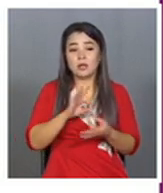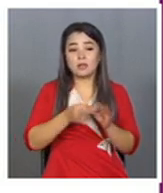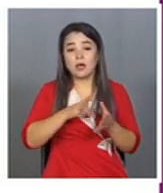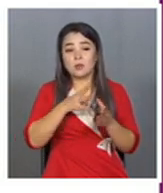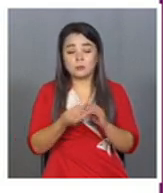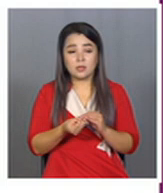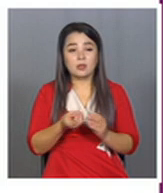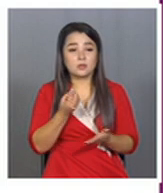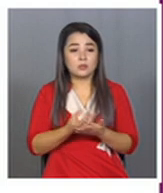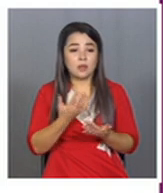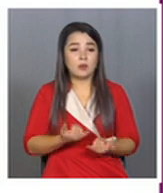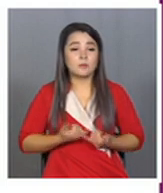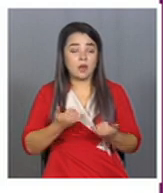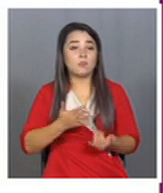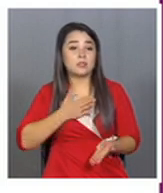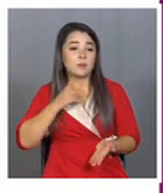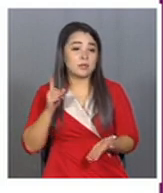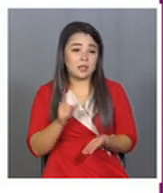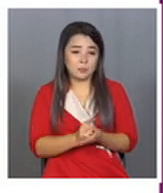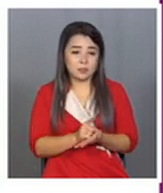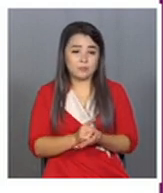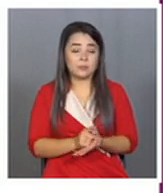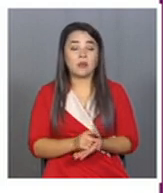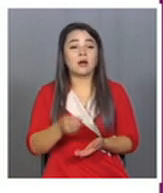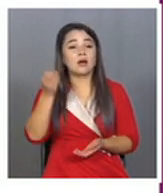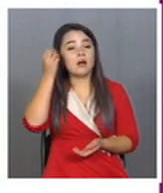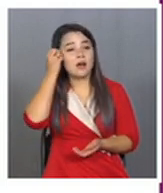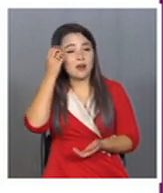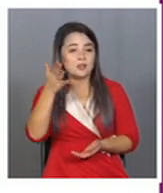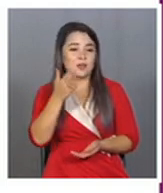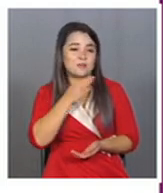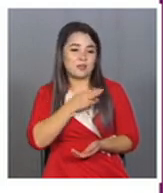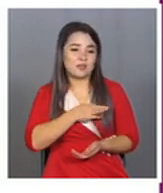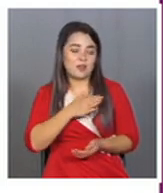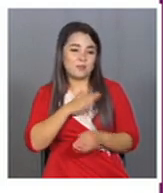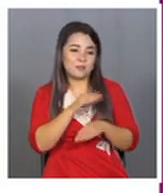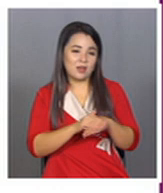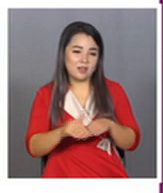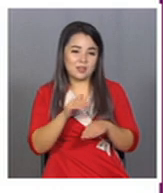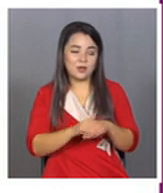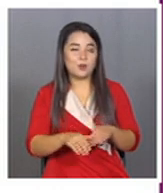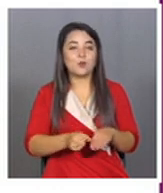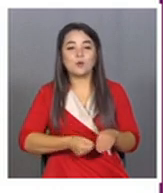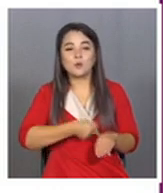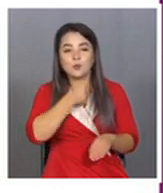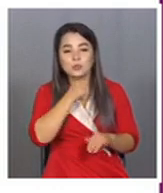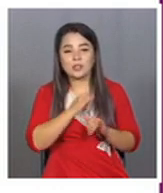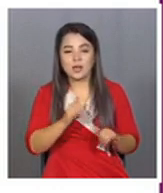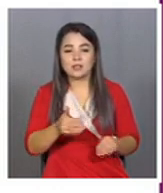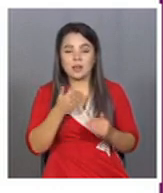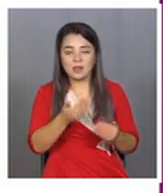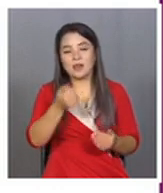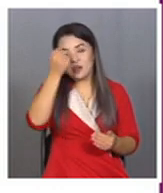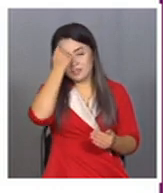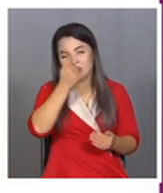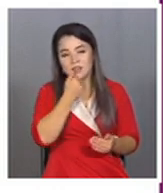қастерлеу біздің міндетіміз. Ақылыңнан айналдым құлын шағым, өркенің өссін. Иә,